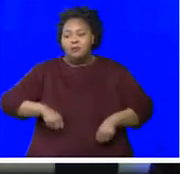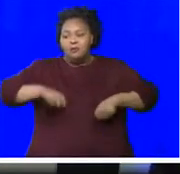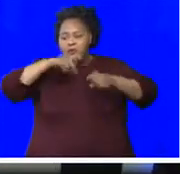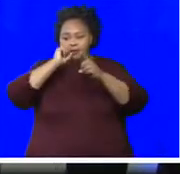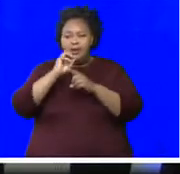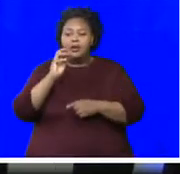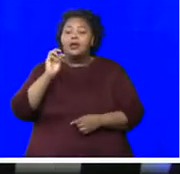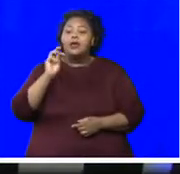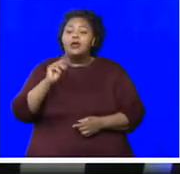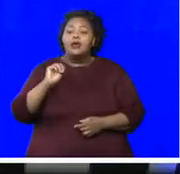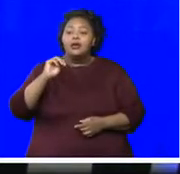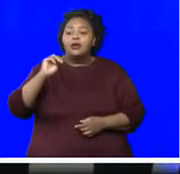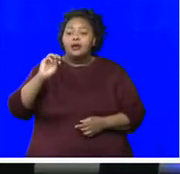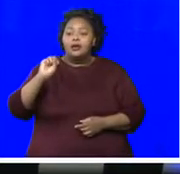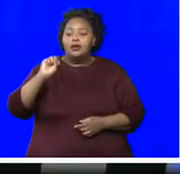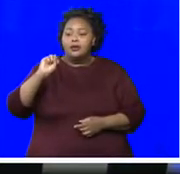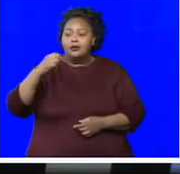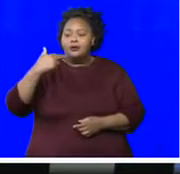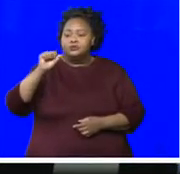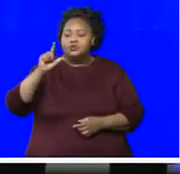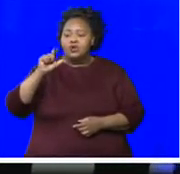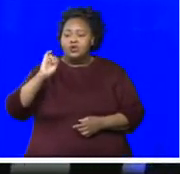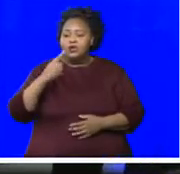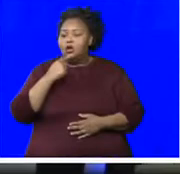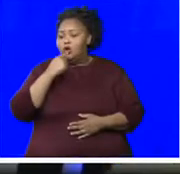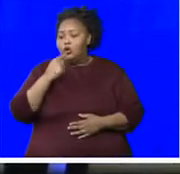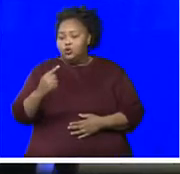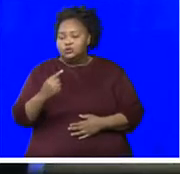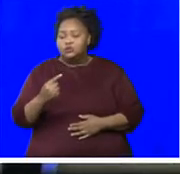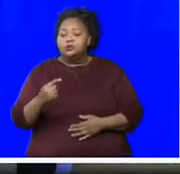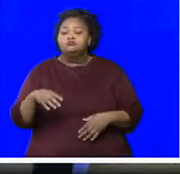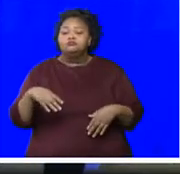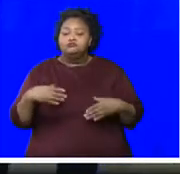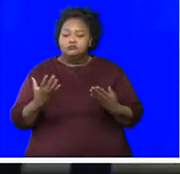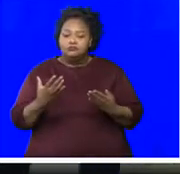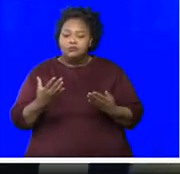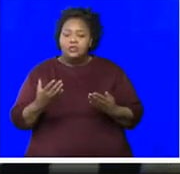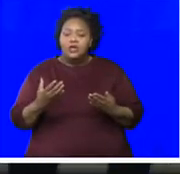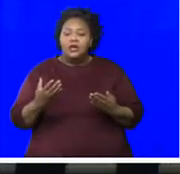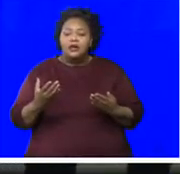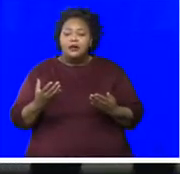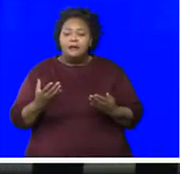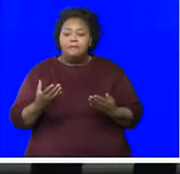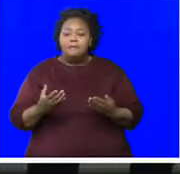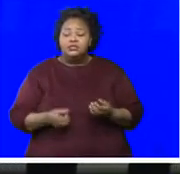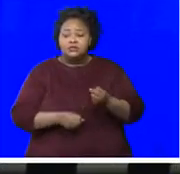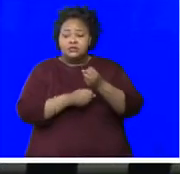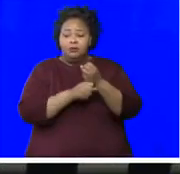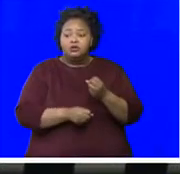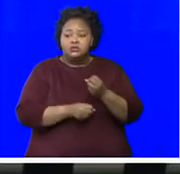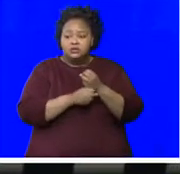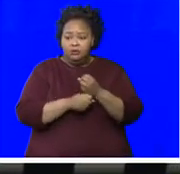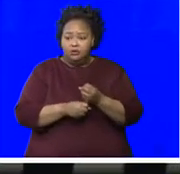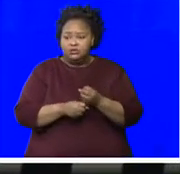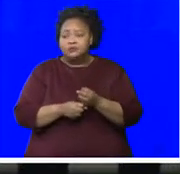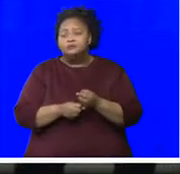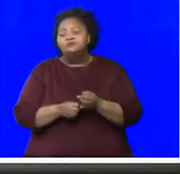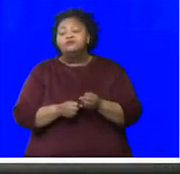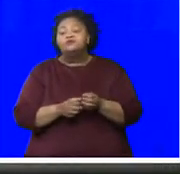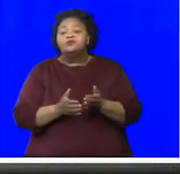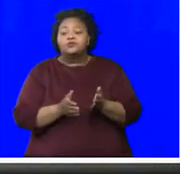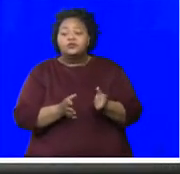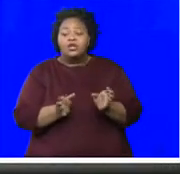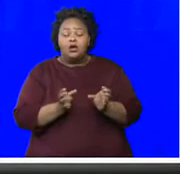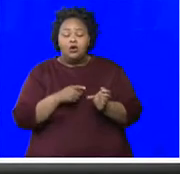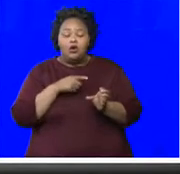kuthi iqhubeke nalomsebenzi nakulomnyaka kuthi udlala inzima lenkulu ukuthuthukisa umculo wetenkolo lapha eveni